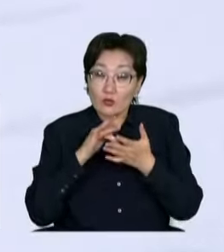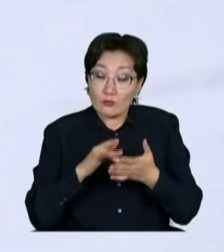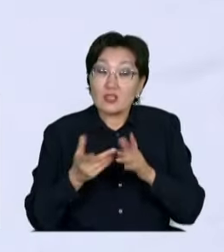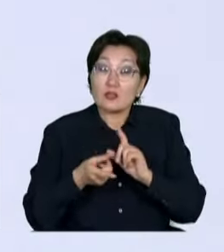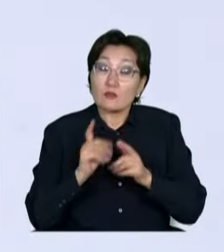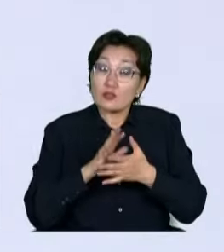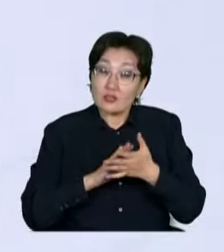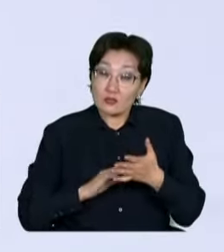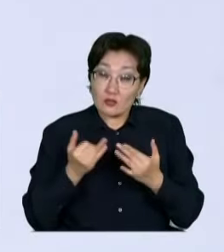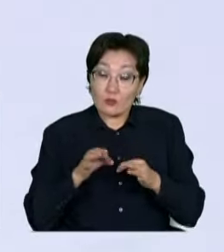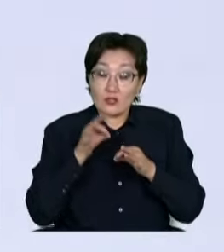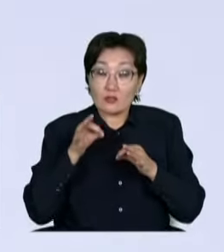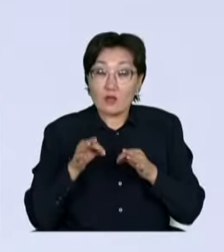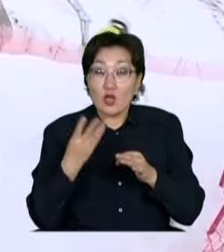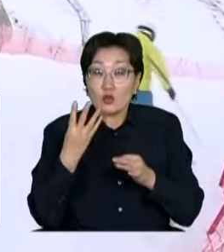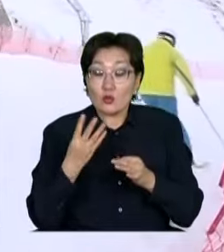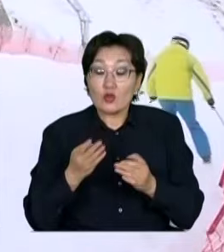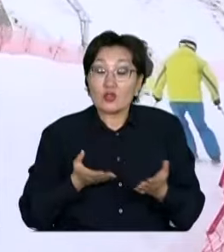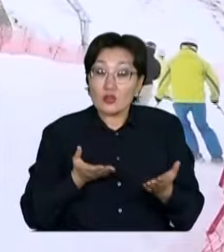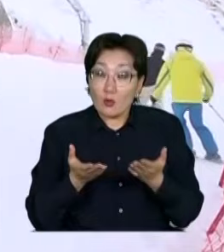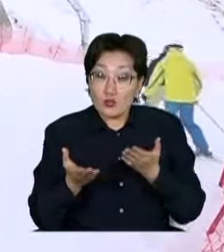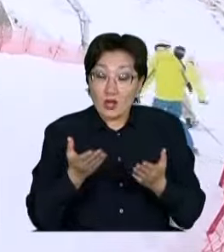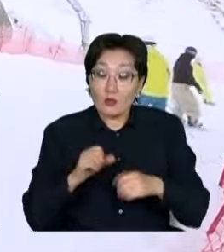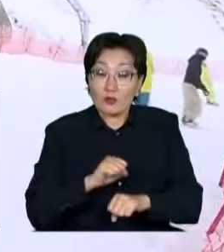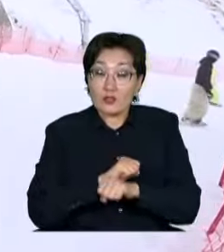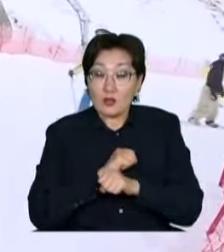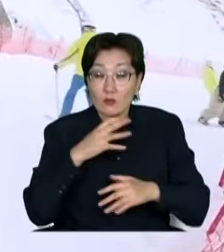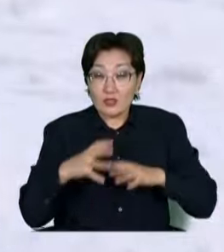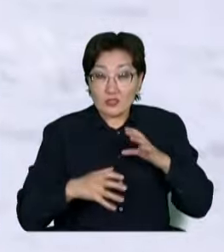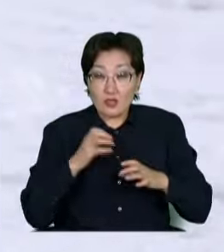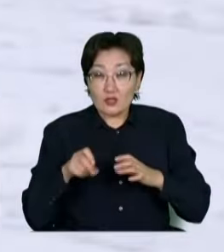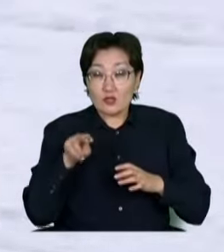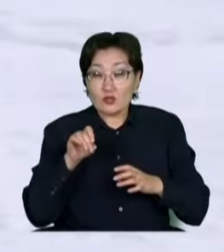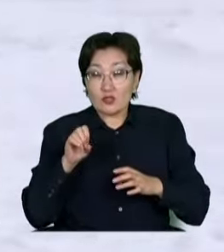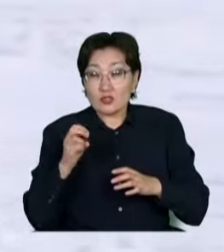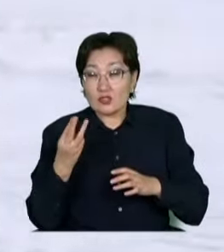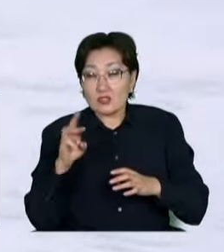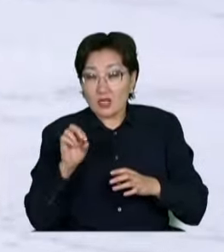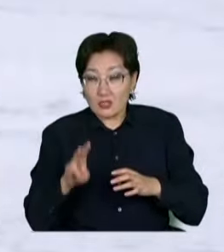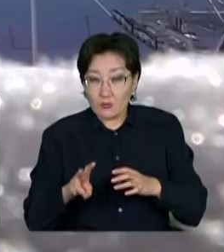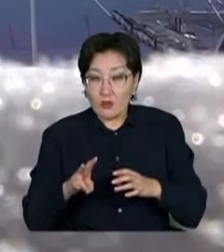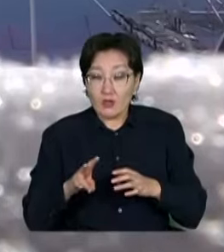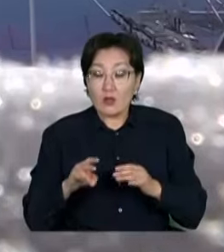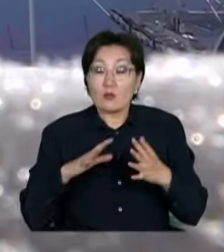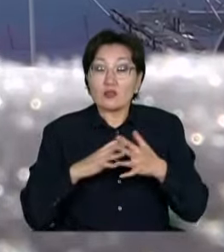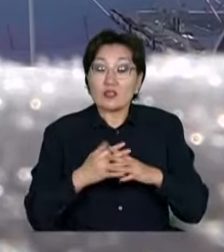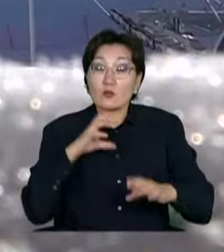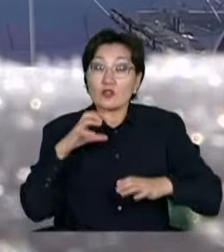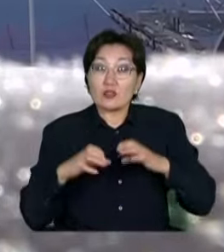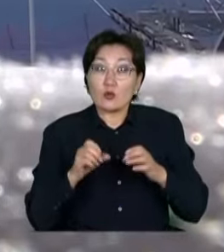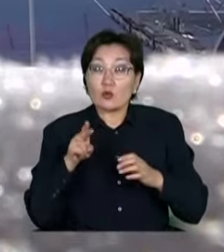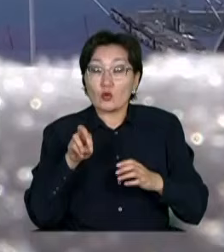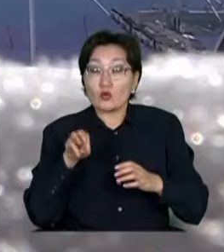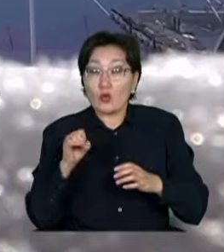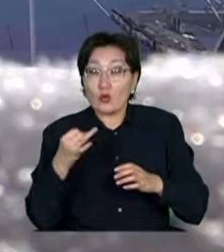ұштасқан. Қазір өңірде 4 тау шаңғы курорты бар екен. Соның бірі халықаралық Дзянцюншань. Тағы Көктоғай ауылындағы халықаралық Көктоғай